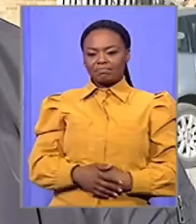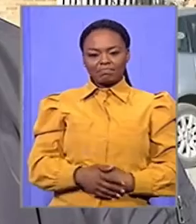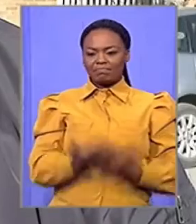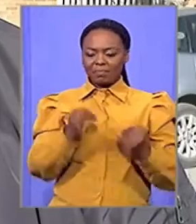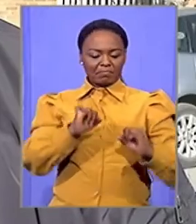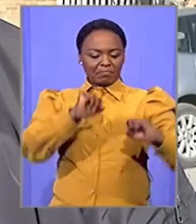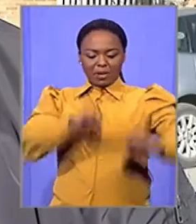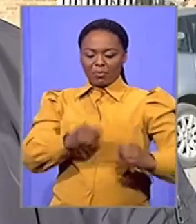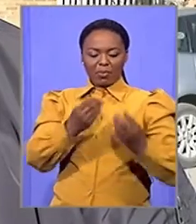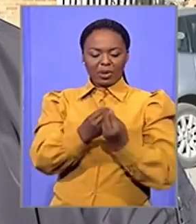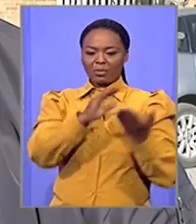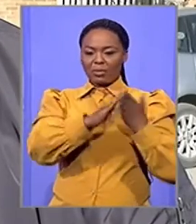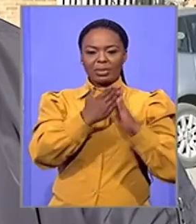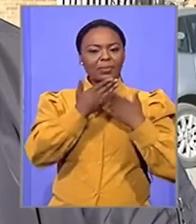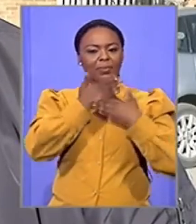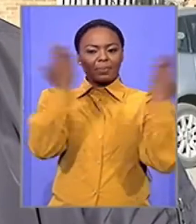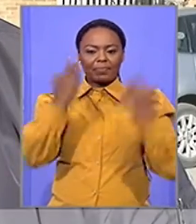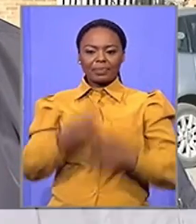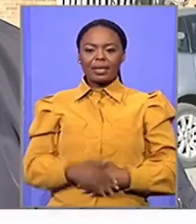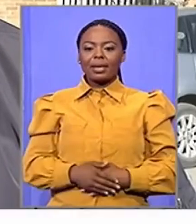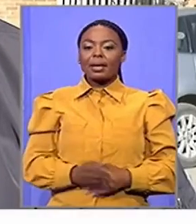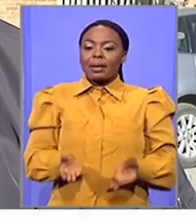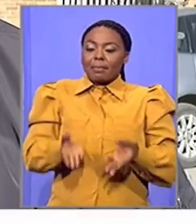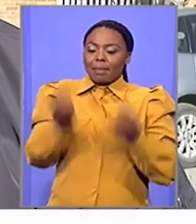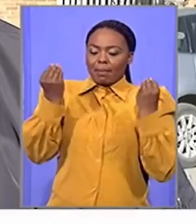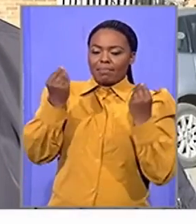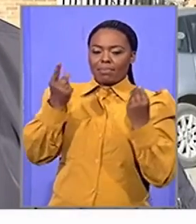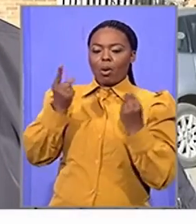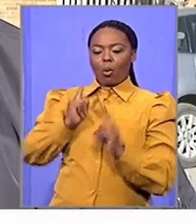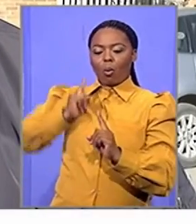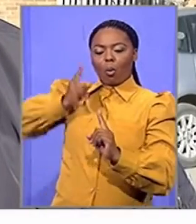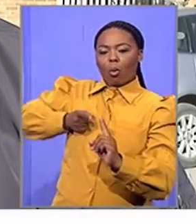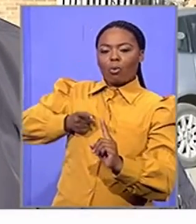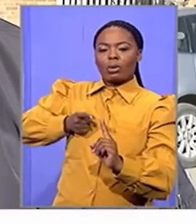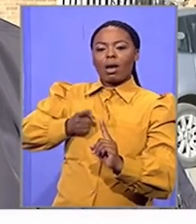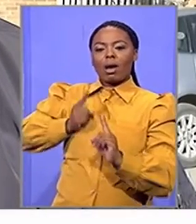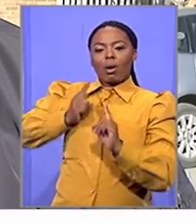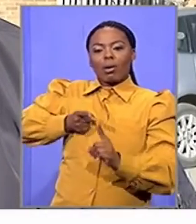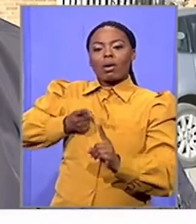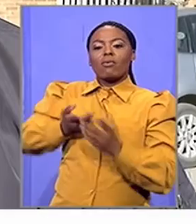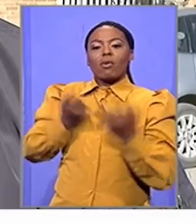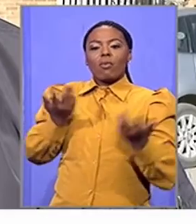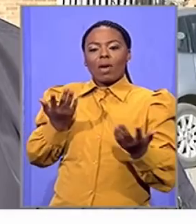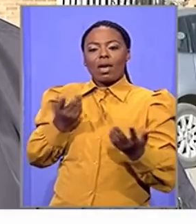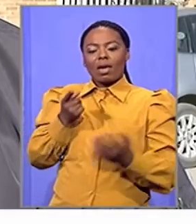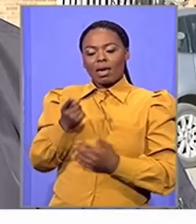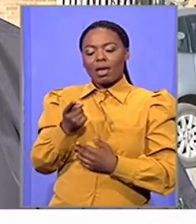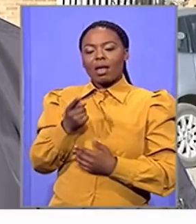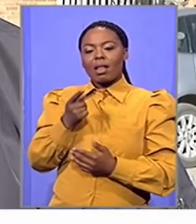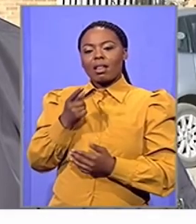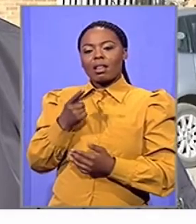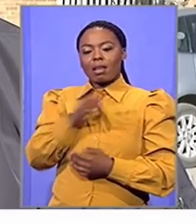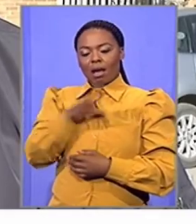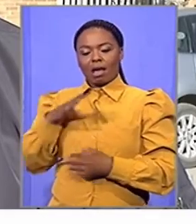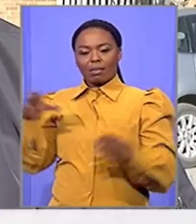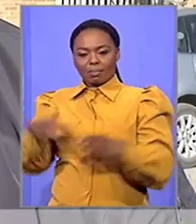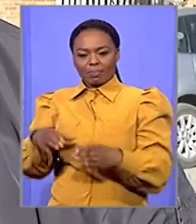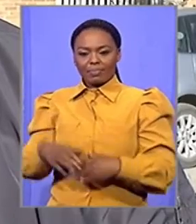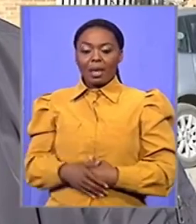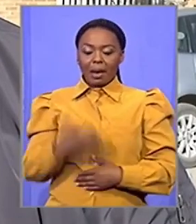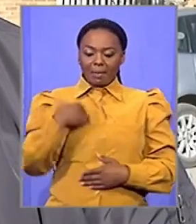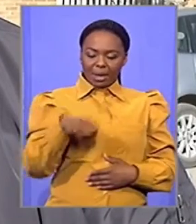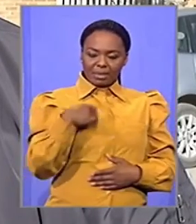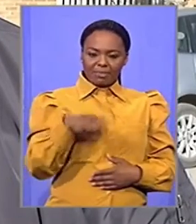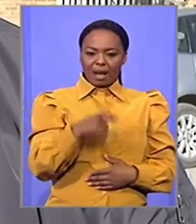ka morao re thotse taelo ya lekgotla re bile le dipuisano le bona baahi bao mo e leng hore re le masepala re ne re ntse re buisana le bona